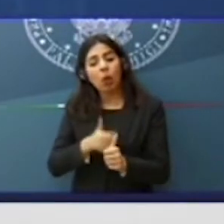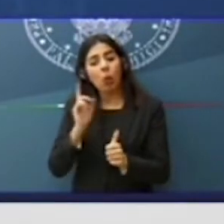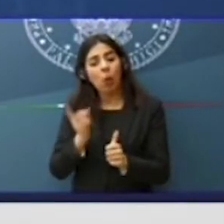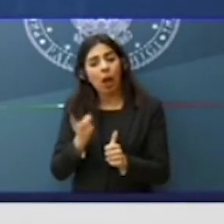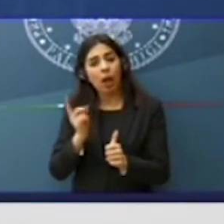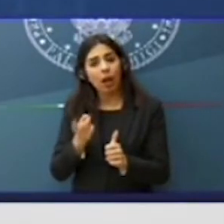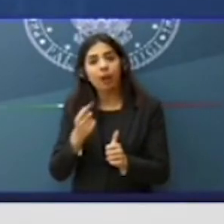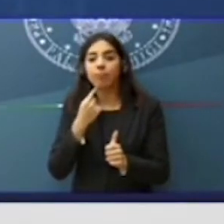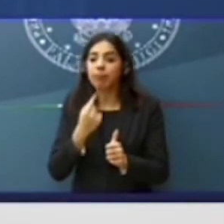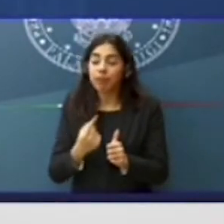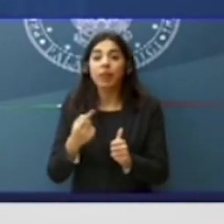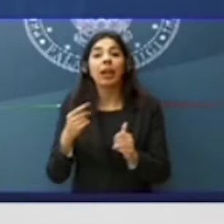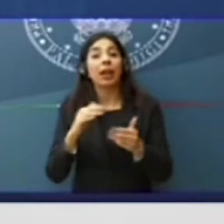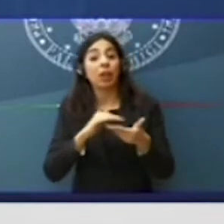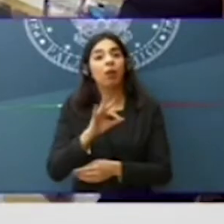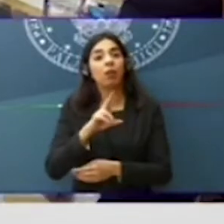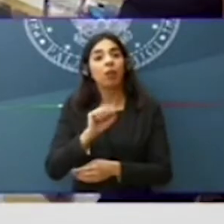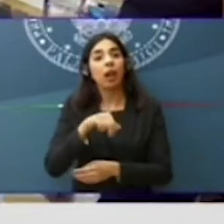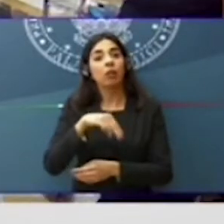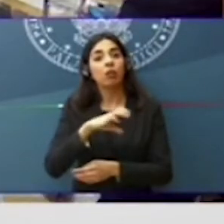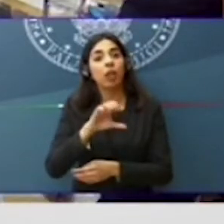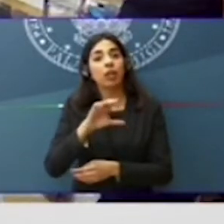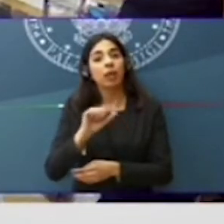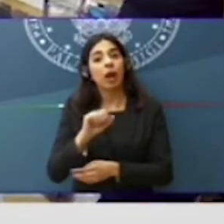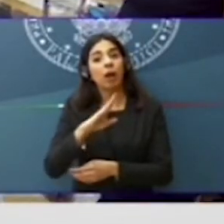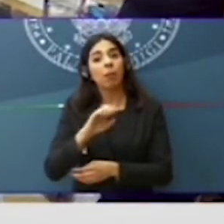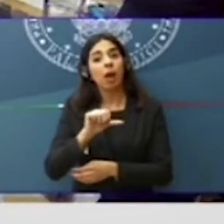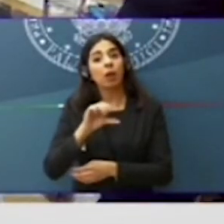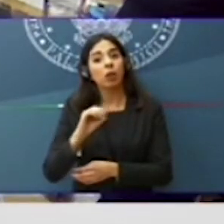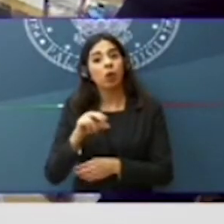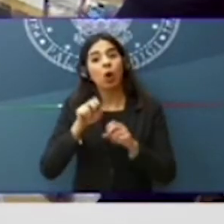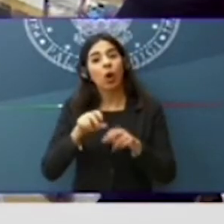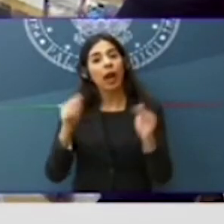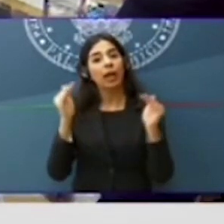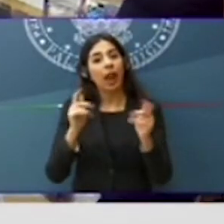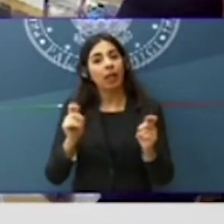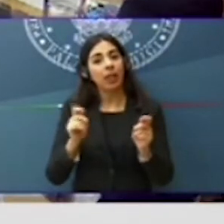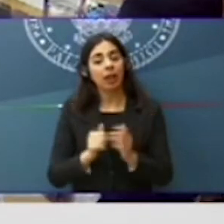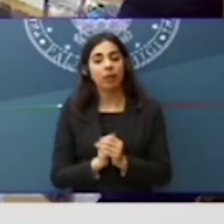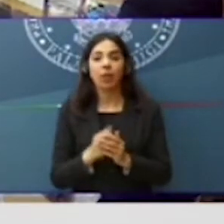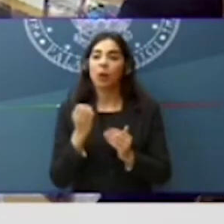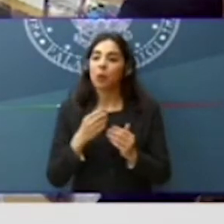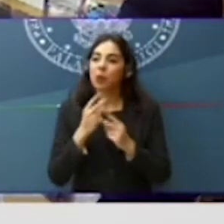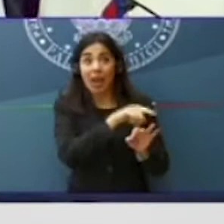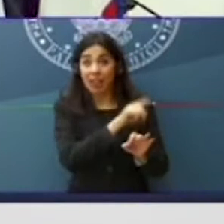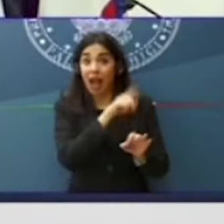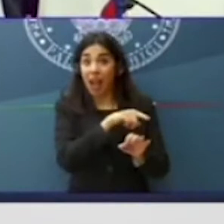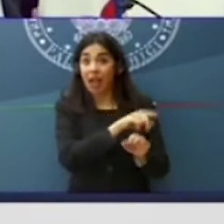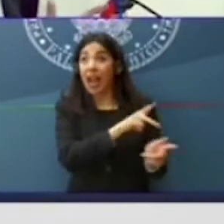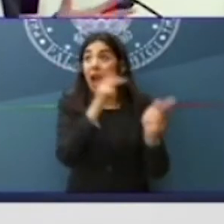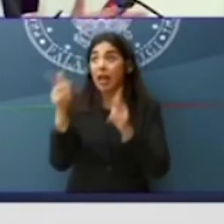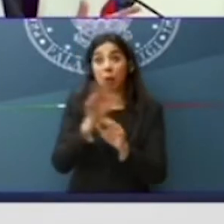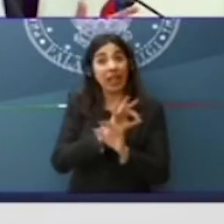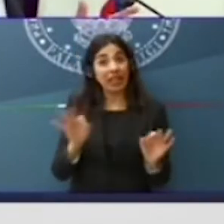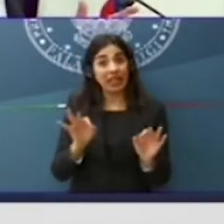Ecco, fa qualche battuta, ha detto: se potessi anch'io andrei in vacanza, la prenoterei già. Poi ha fatto la battuta